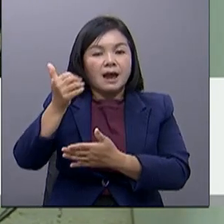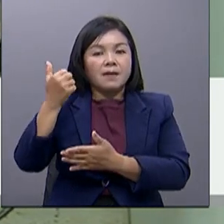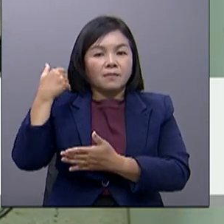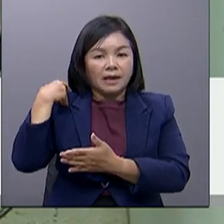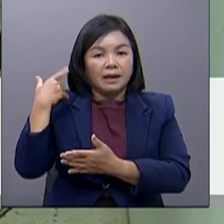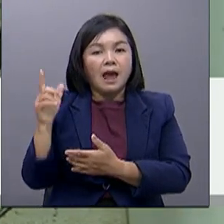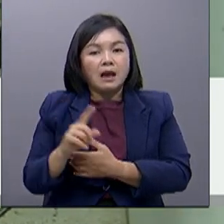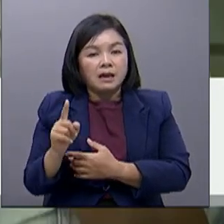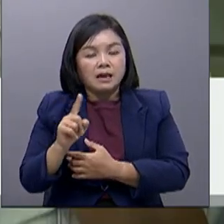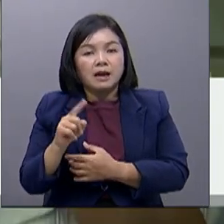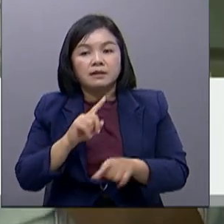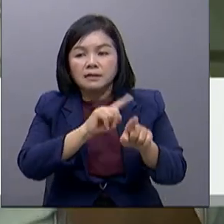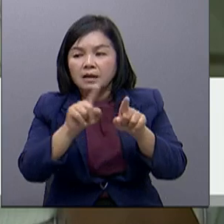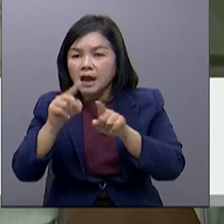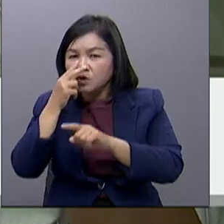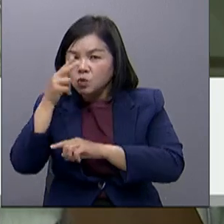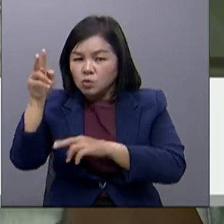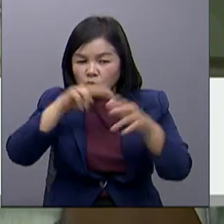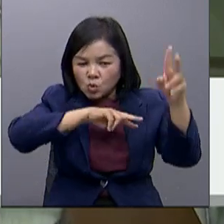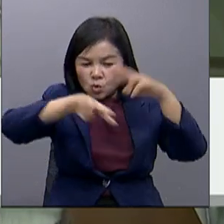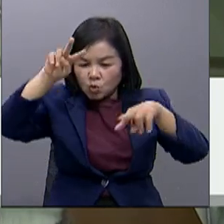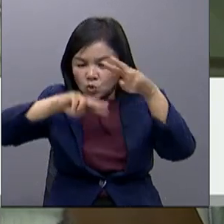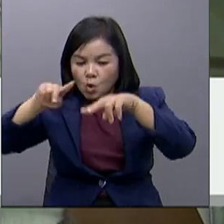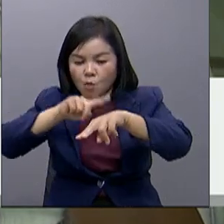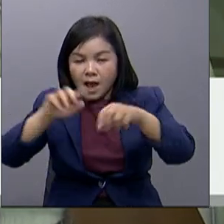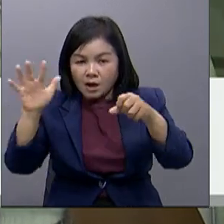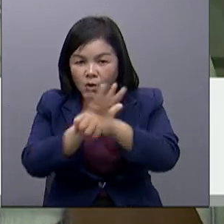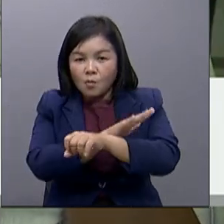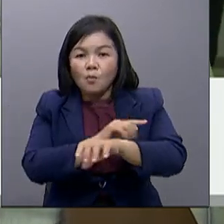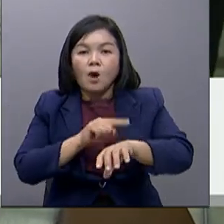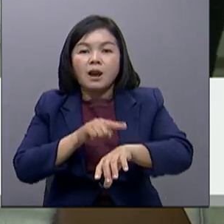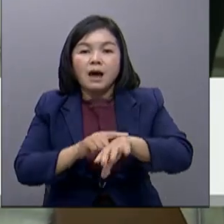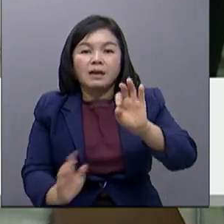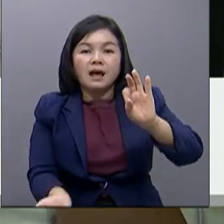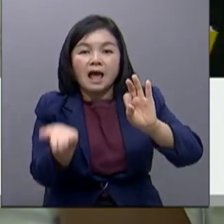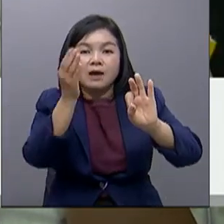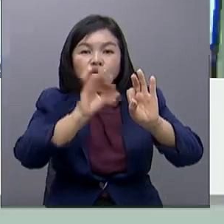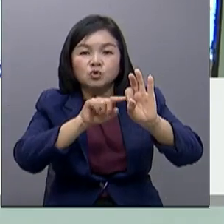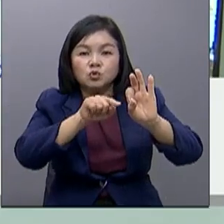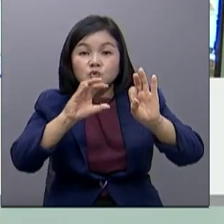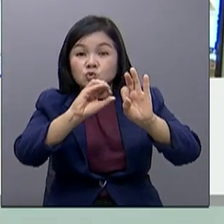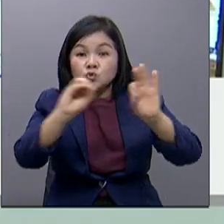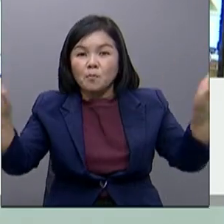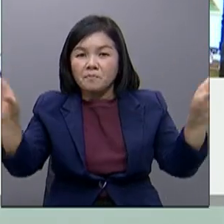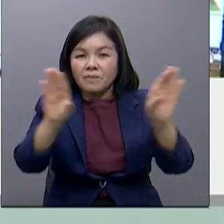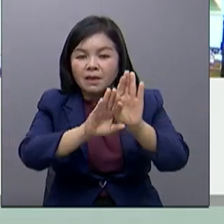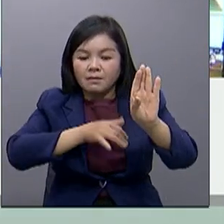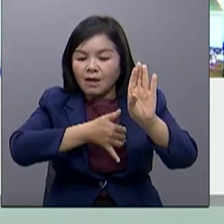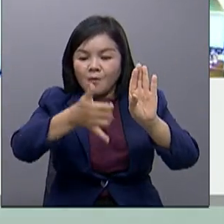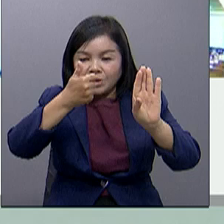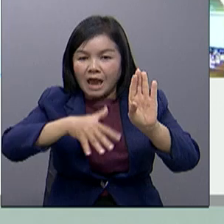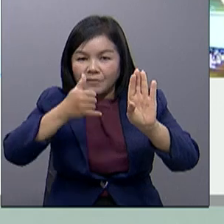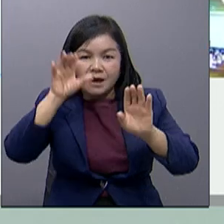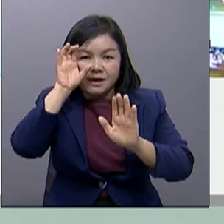ที่บรรยากาศโดยรอบเป็นไปอย่างเข้มงวดค่ะเมื่อครบเวลา 99:00นเจ้าหน้าที่ก็สั่งให้ปิดประตูทางเข้าออกทันทีไม่อนุญาตให้